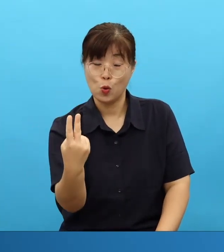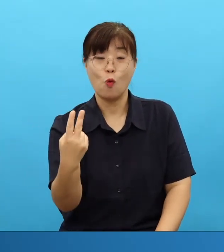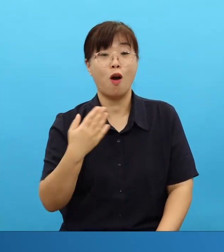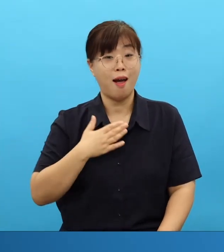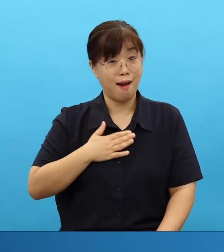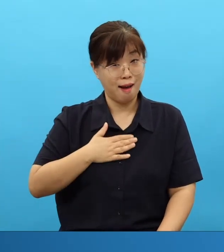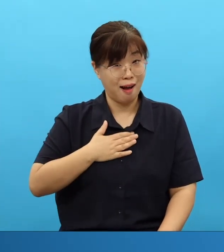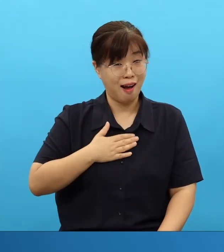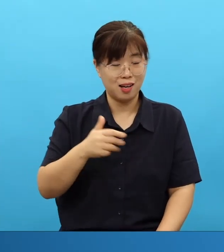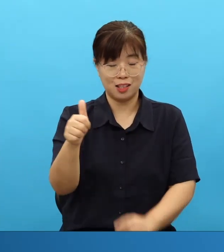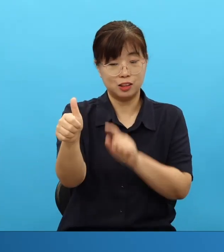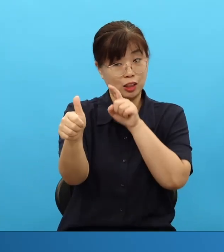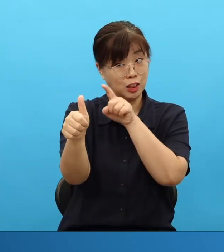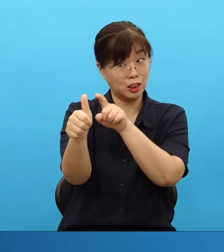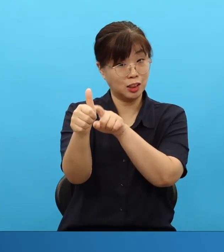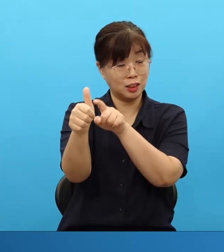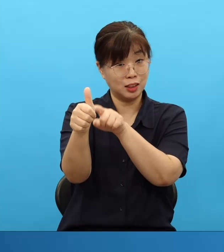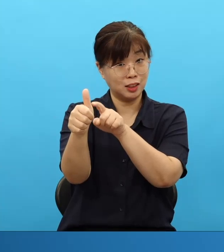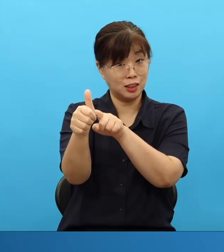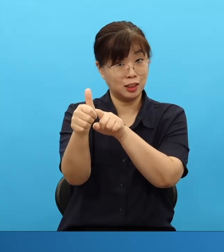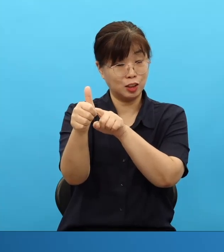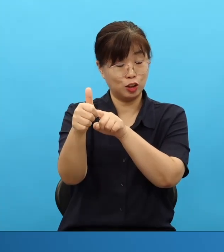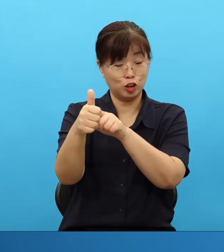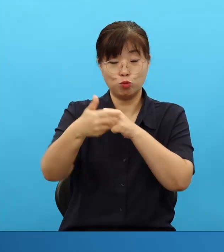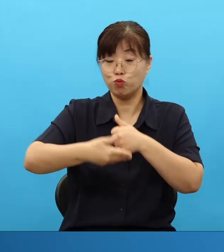식사로 갔단 말이 베드로가